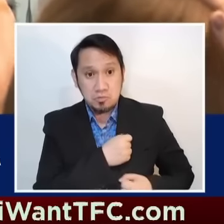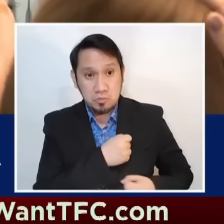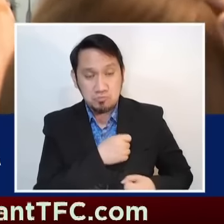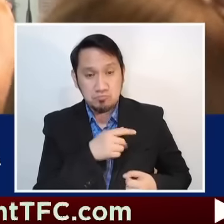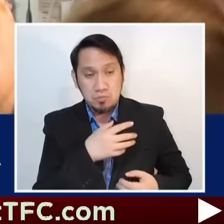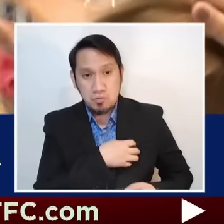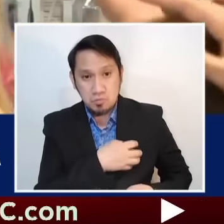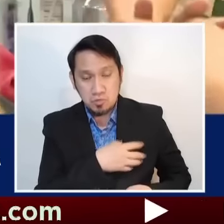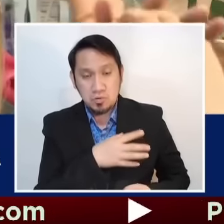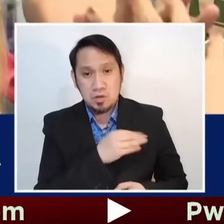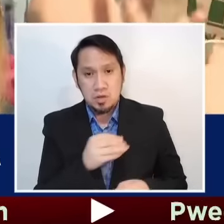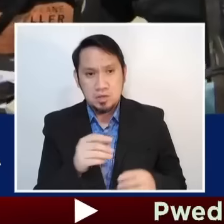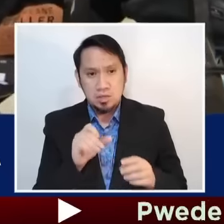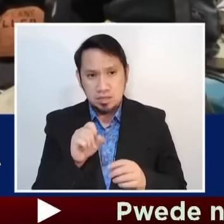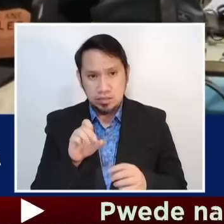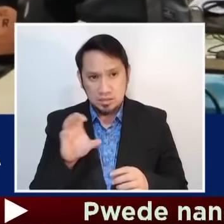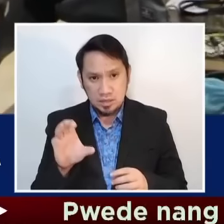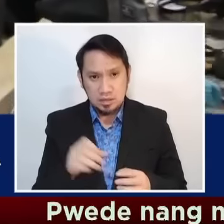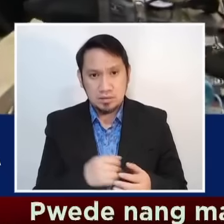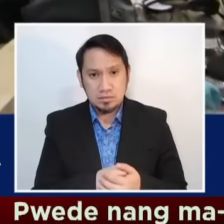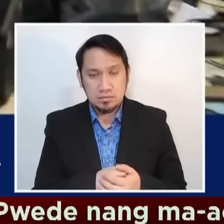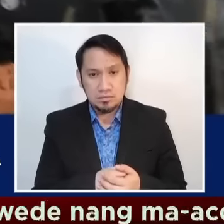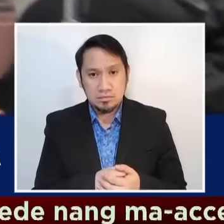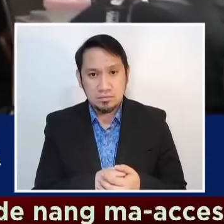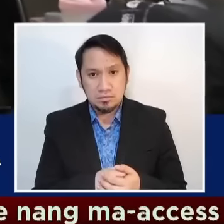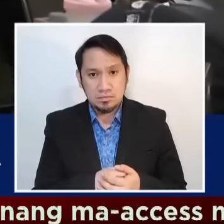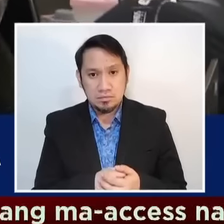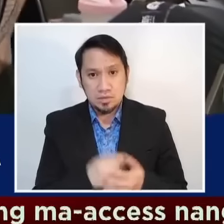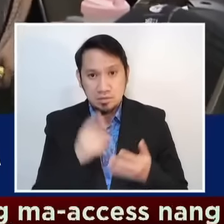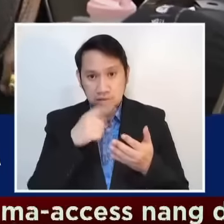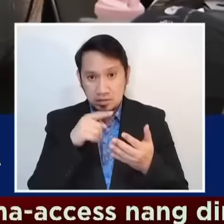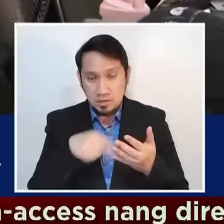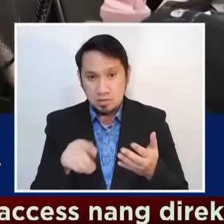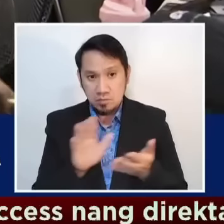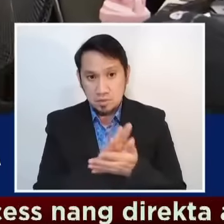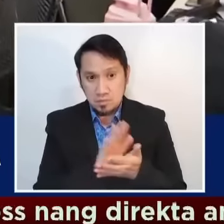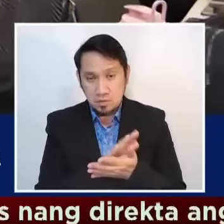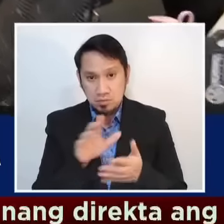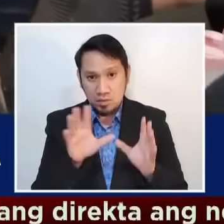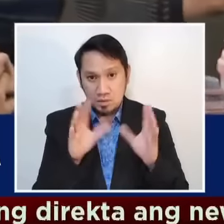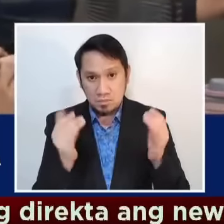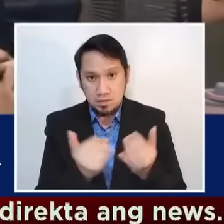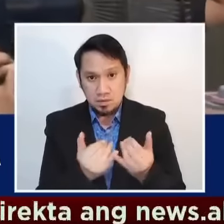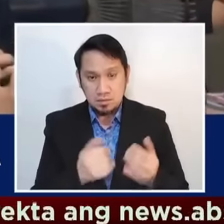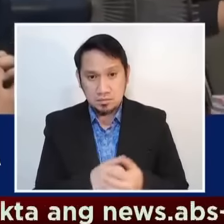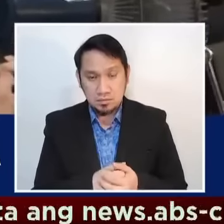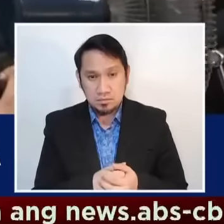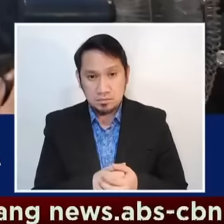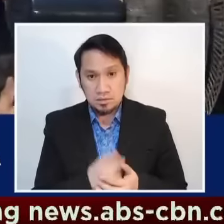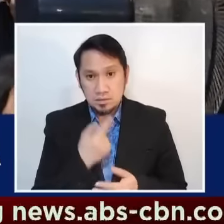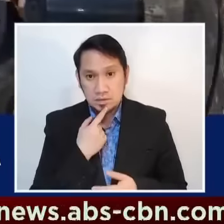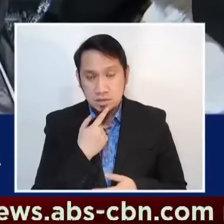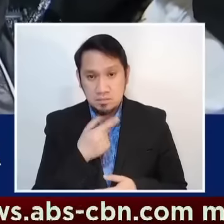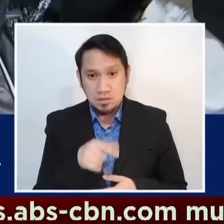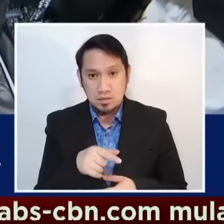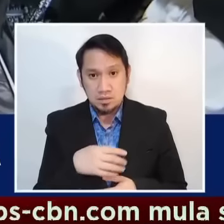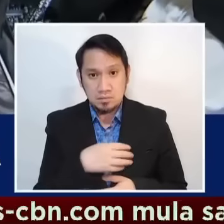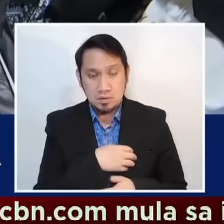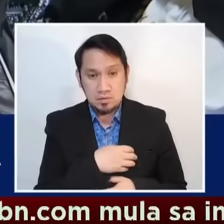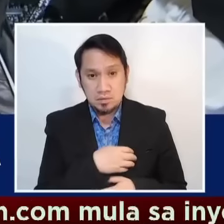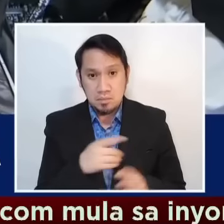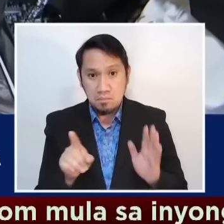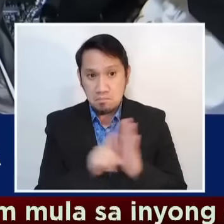na ang Securities and Exchange Commission, na sumuri kung kompleto sa papeles ang kumpanya. Ayon sa PNP ACG,